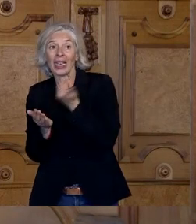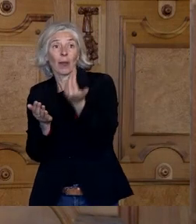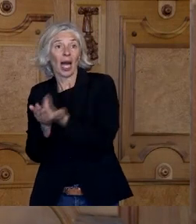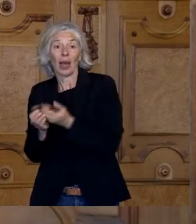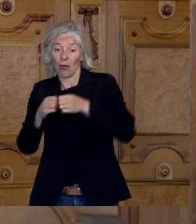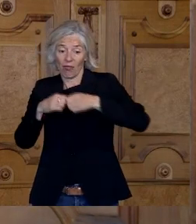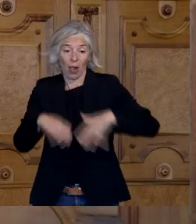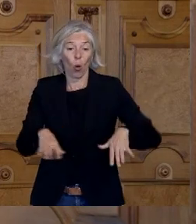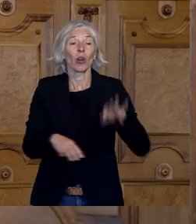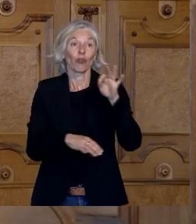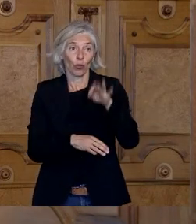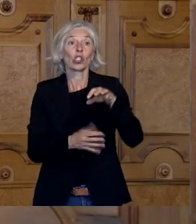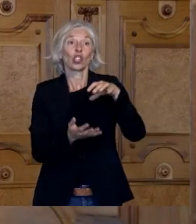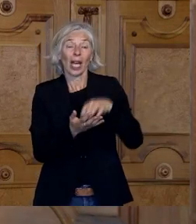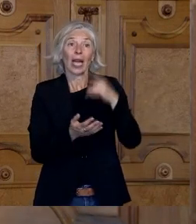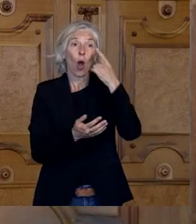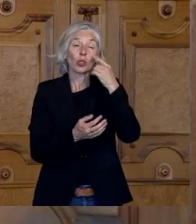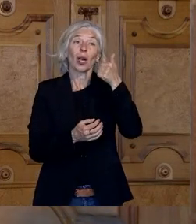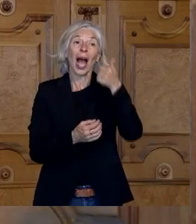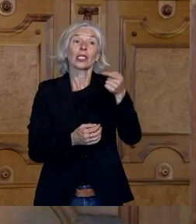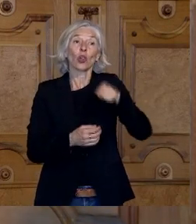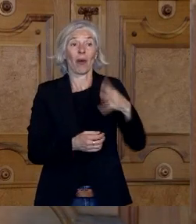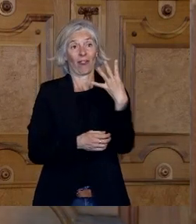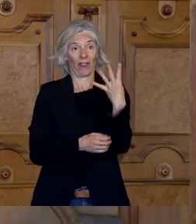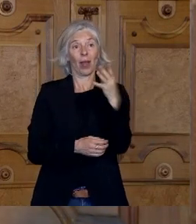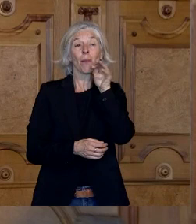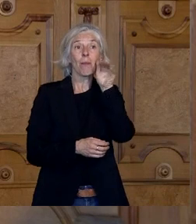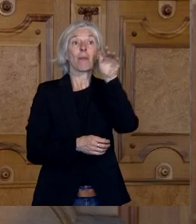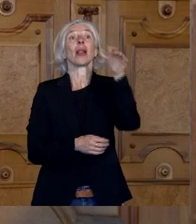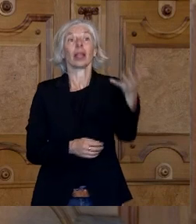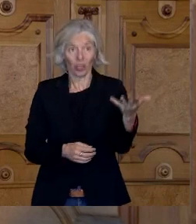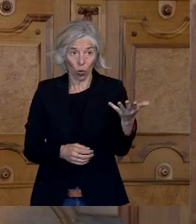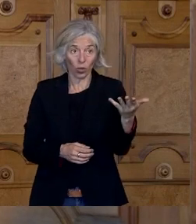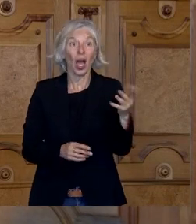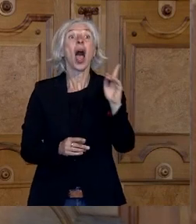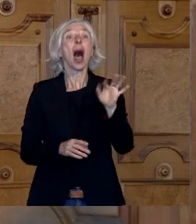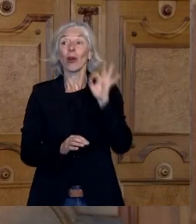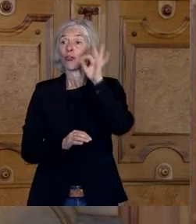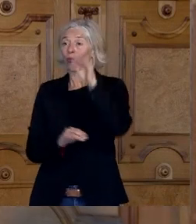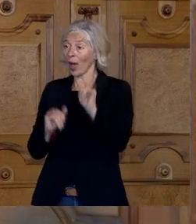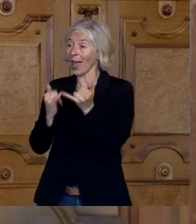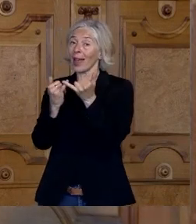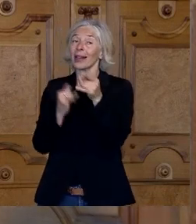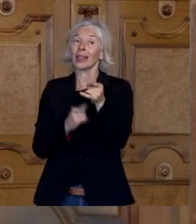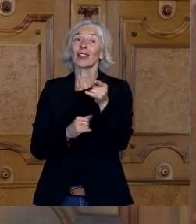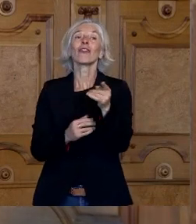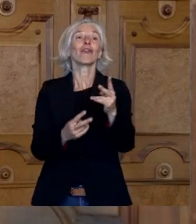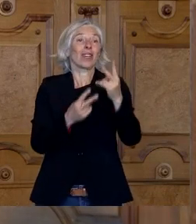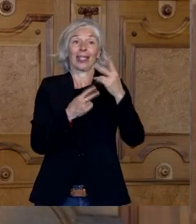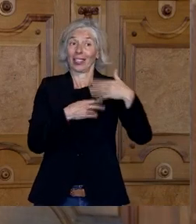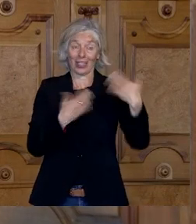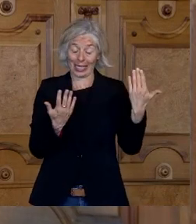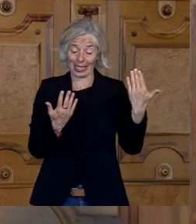Stadt Augsburg. Ich möchte aber für alle Eltern ist das ja mit das Wichtigste deutlich formulieren, dass im Bereich der